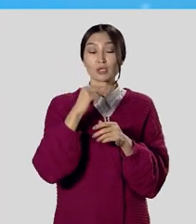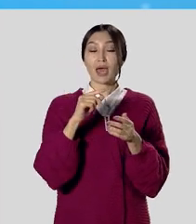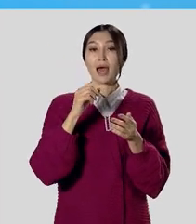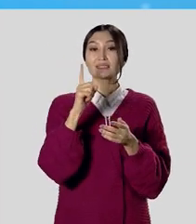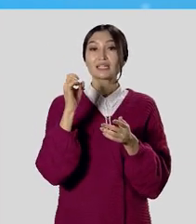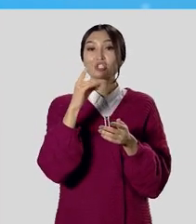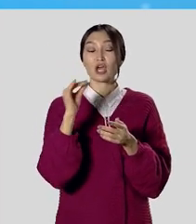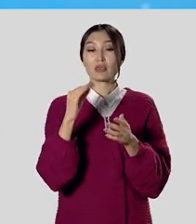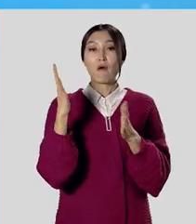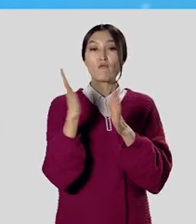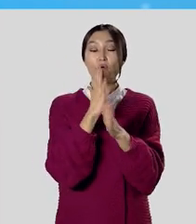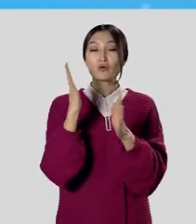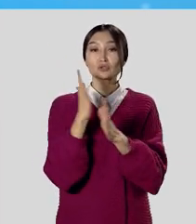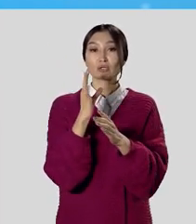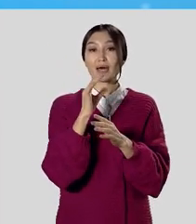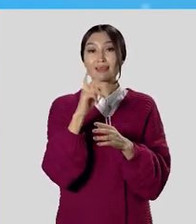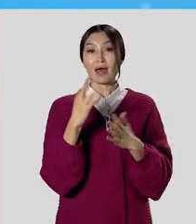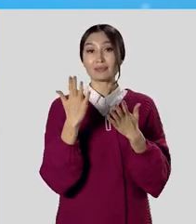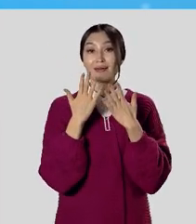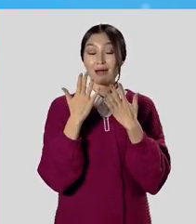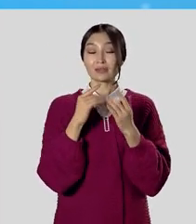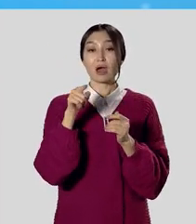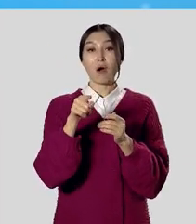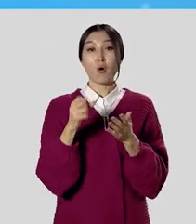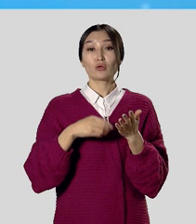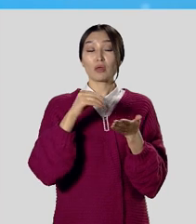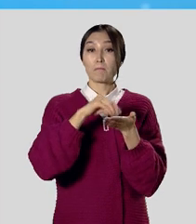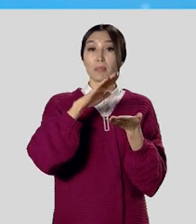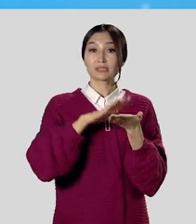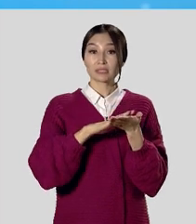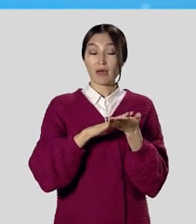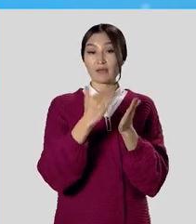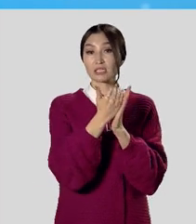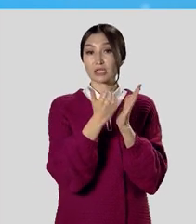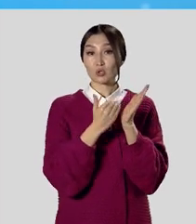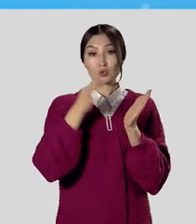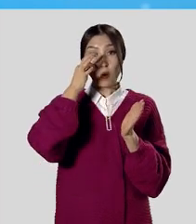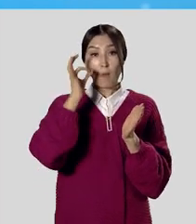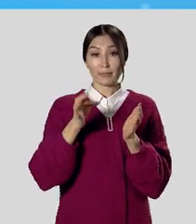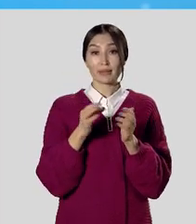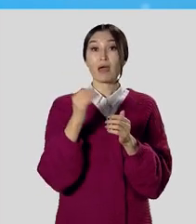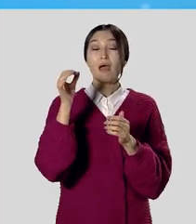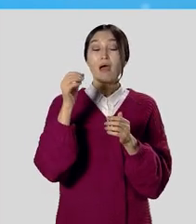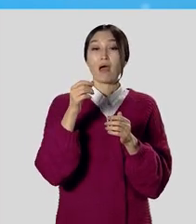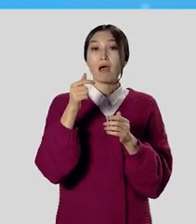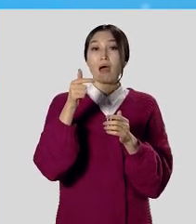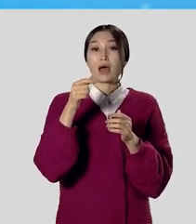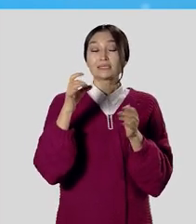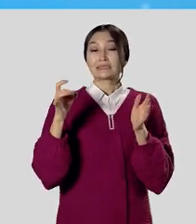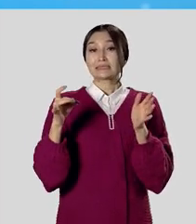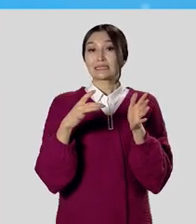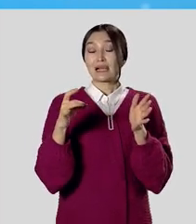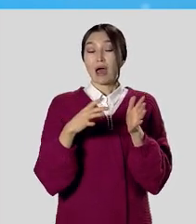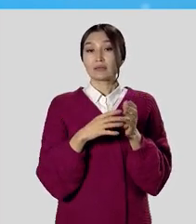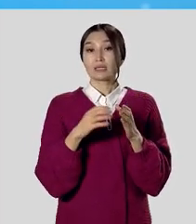для горения веществ и дыхания, он поставил следующий опыт. В герметичный